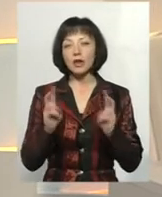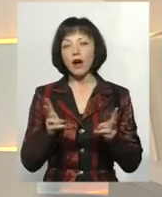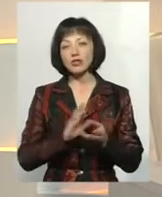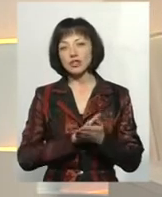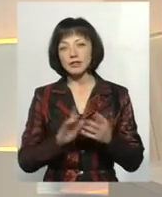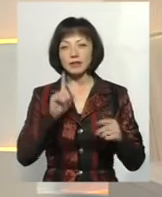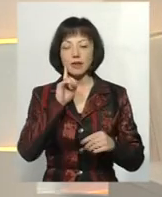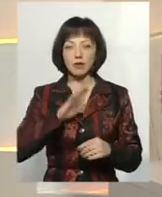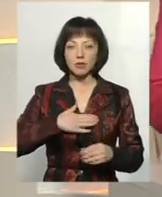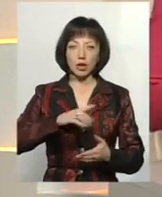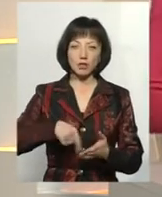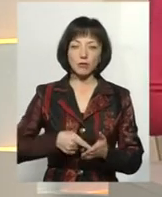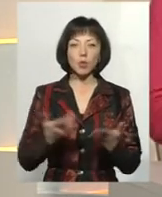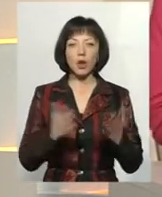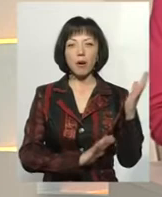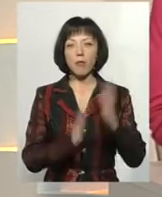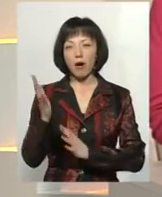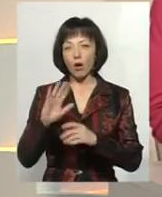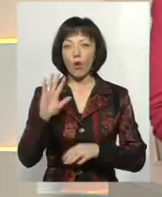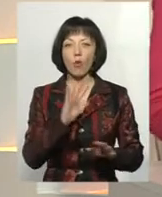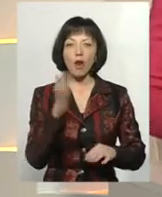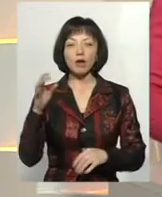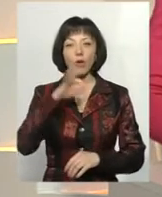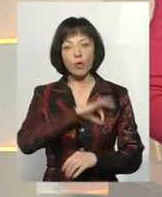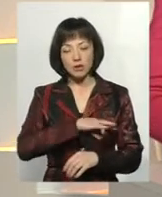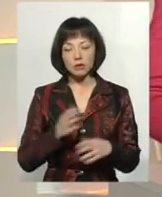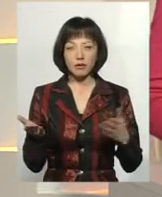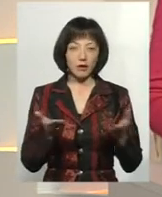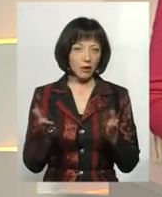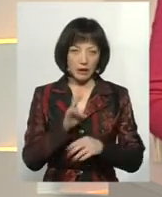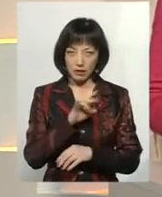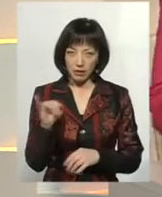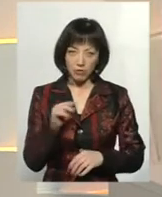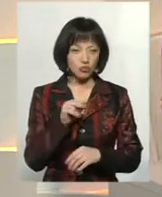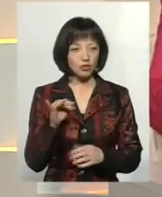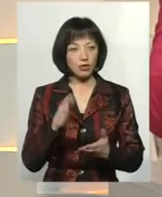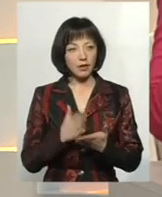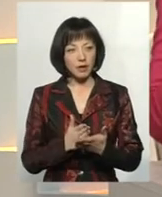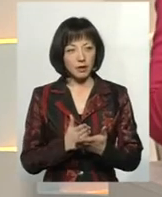є наше місто, у яких парках гуляти корисно, а у яких ні.